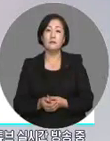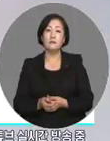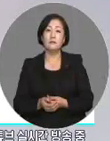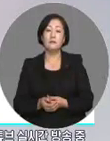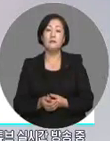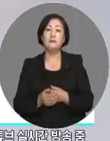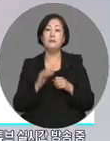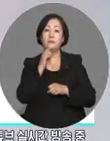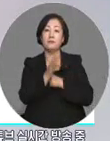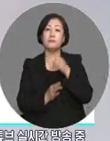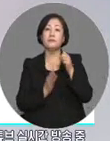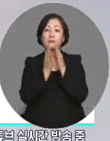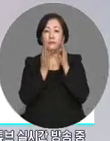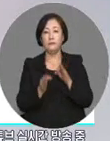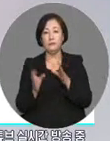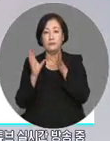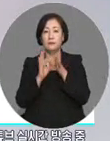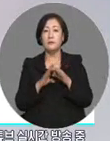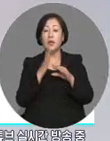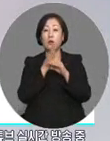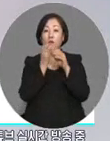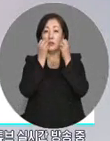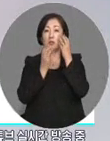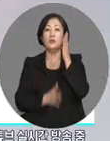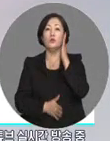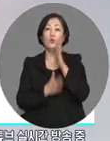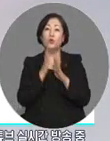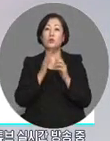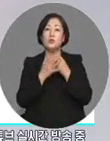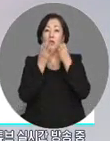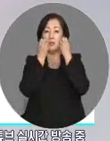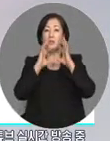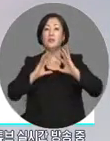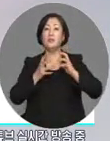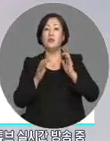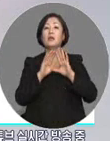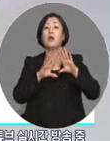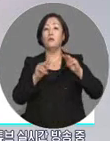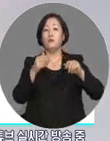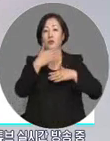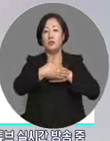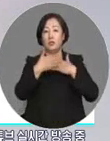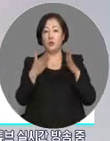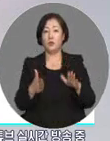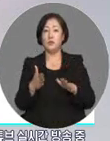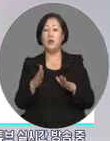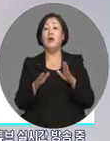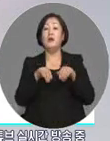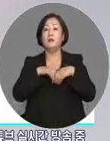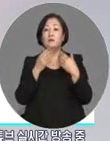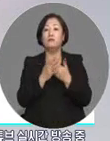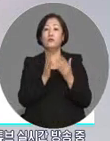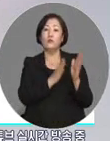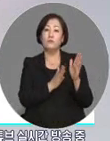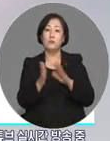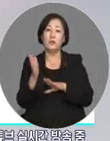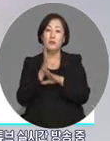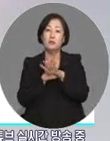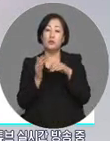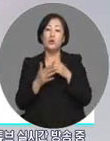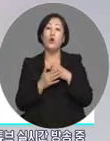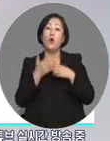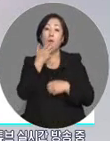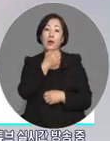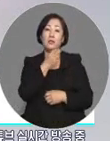10년을 끌어온 중구 혁신도시 신세계 부지 개발이 마침내 방향을 잡았습니다 이에 따라